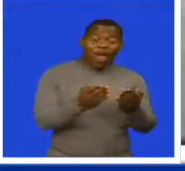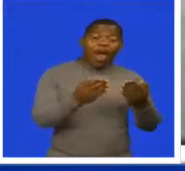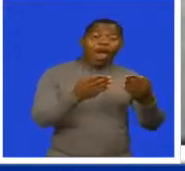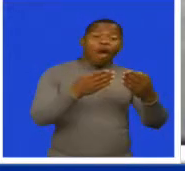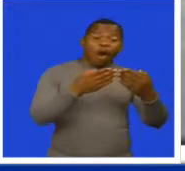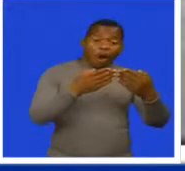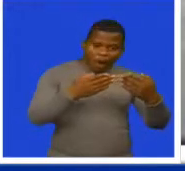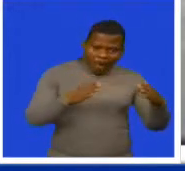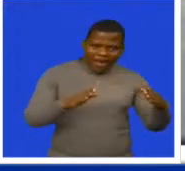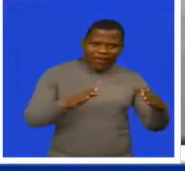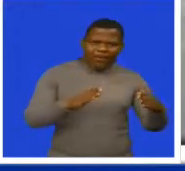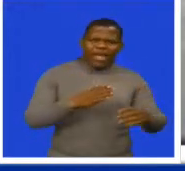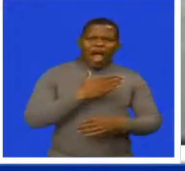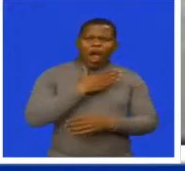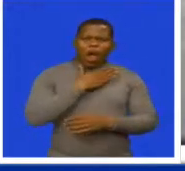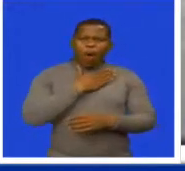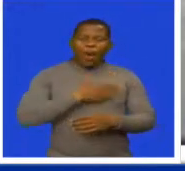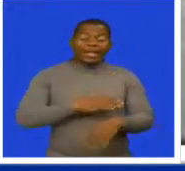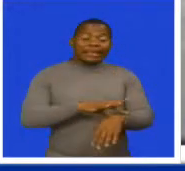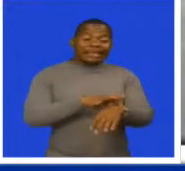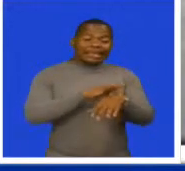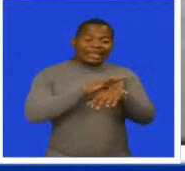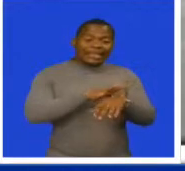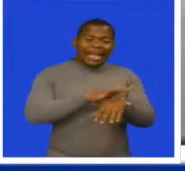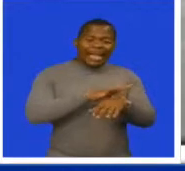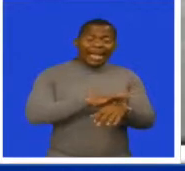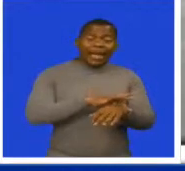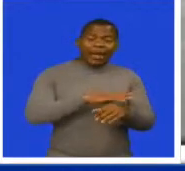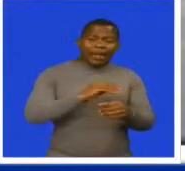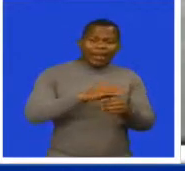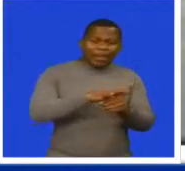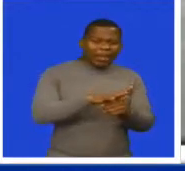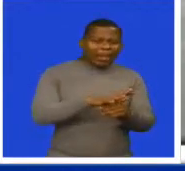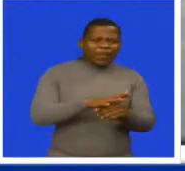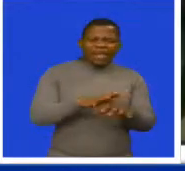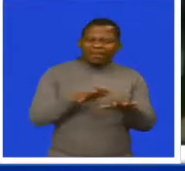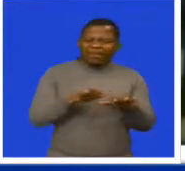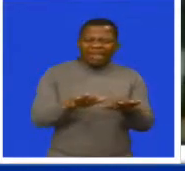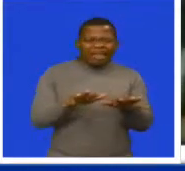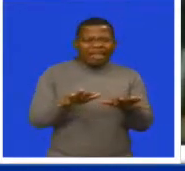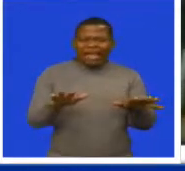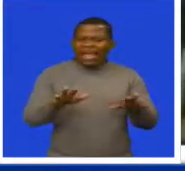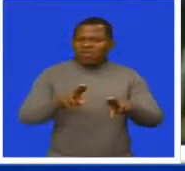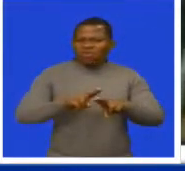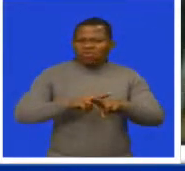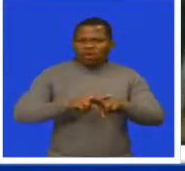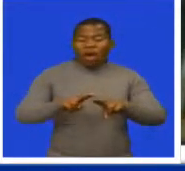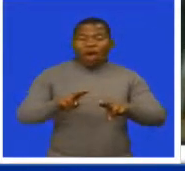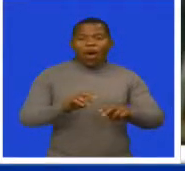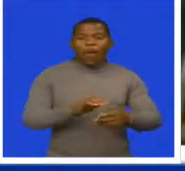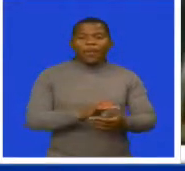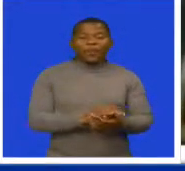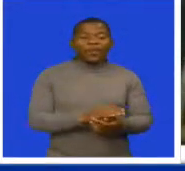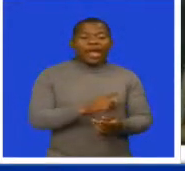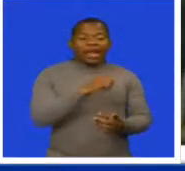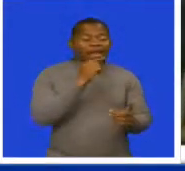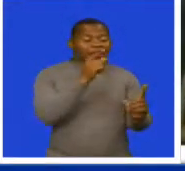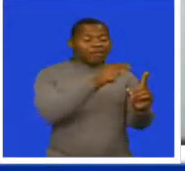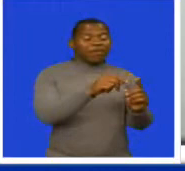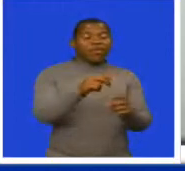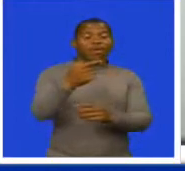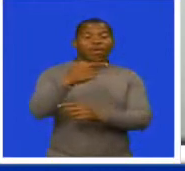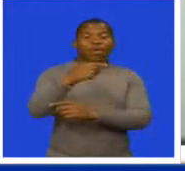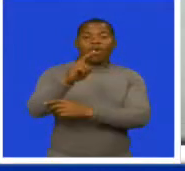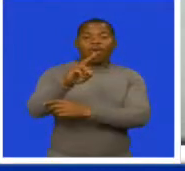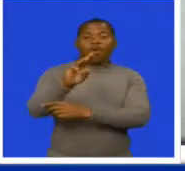letemfundo khona esifundzeni saseshiselweni siboniso kumbi. Tikolo aletincane seticalile kwenta